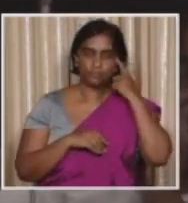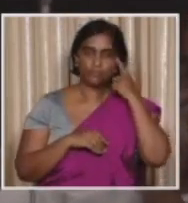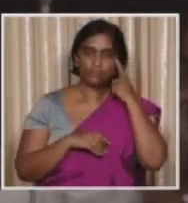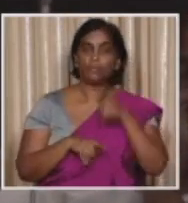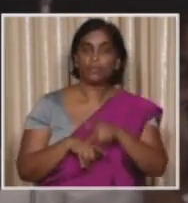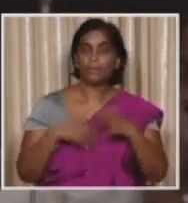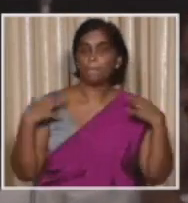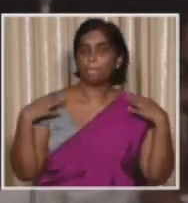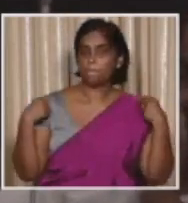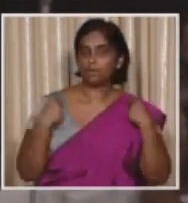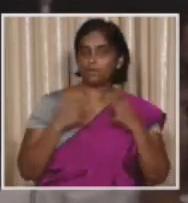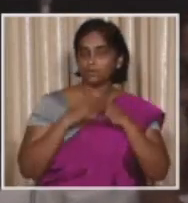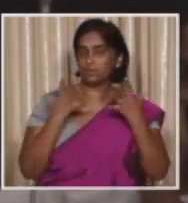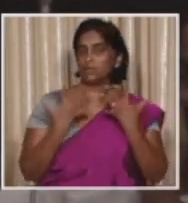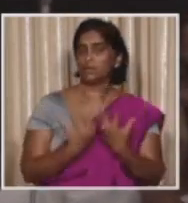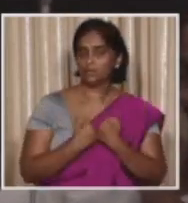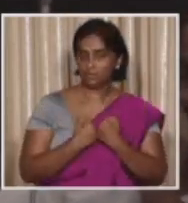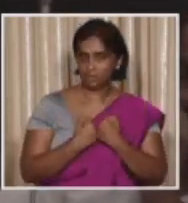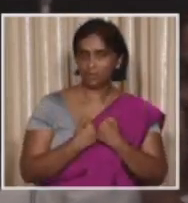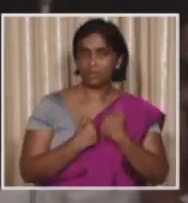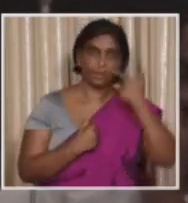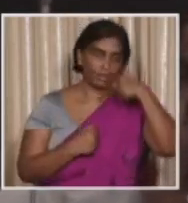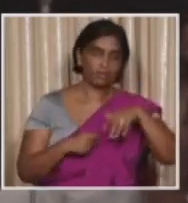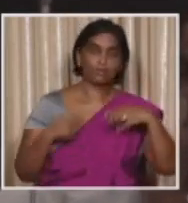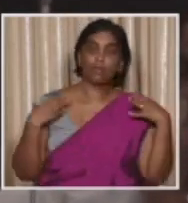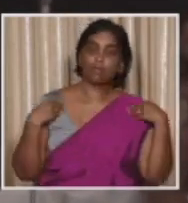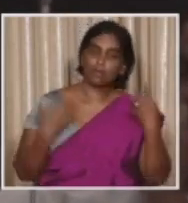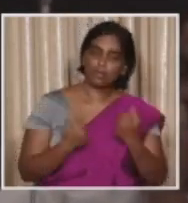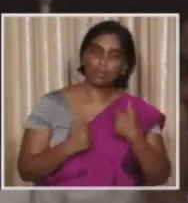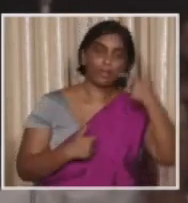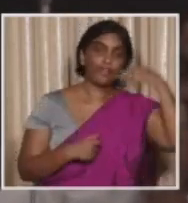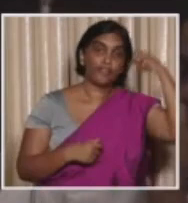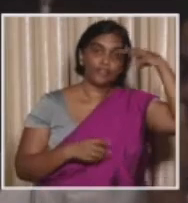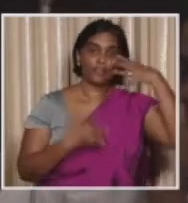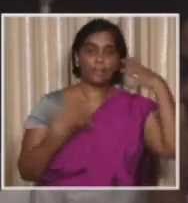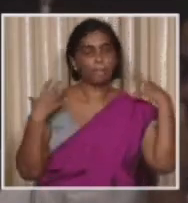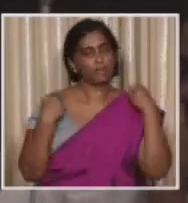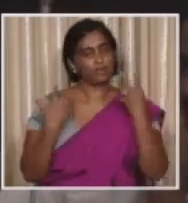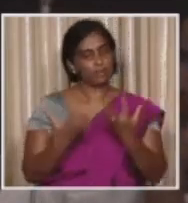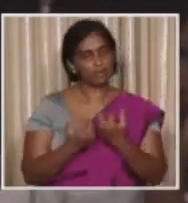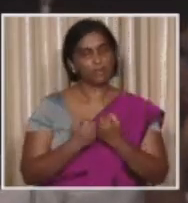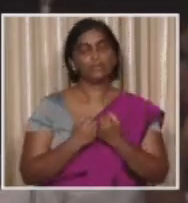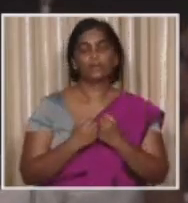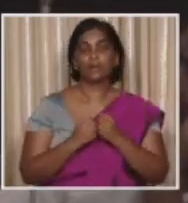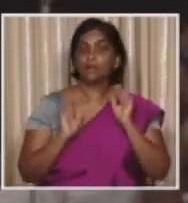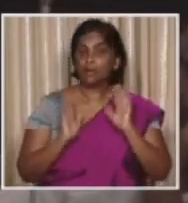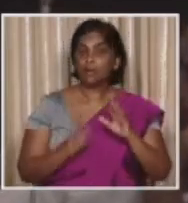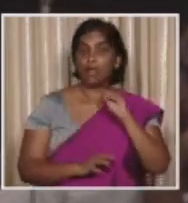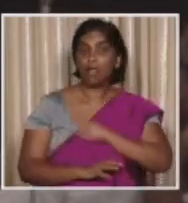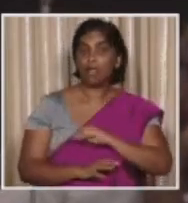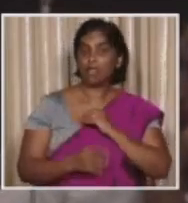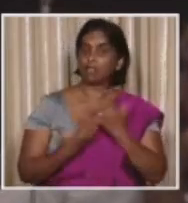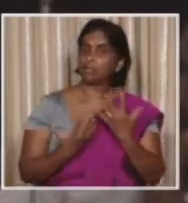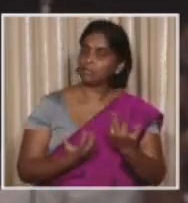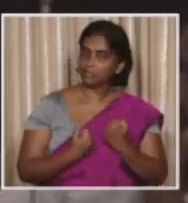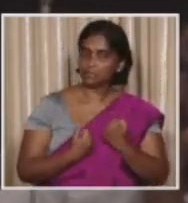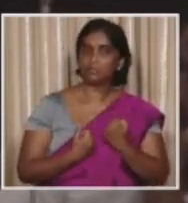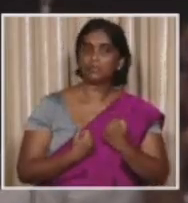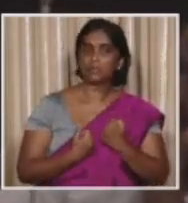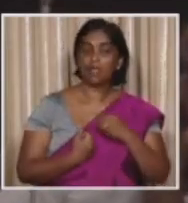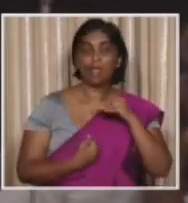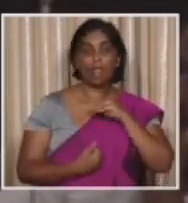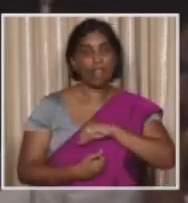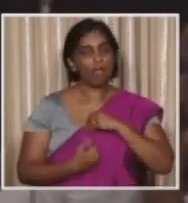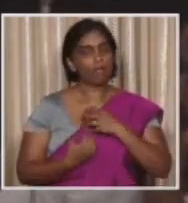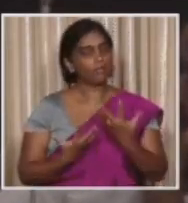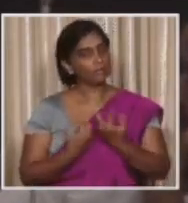මේ පහසුකම් ලැබුණා. ඉන්ධන පහසුකමත් ලැබුණා, විදුලි බල පහසුකමත් ලැබුණා. හැබැයි ආදායමත් ලැබුවා. ලාභ